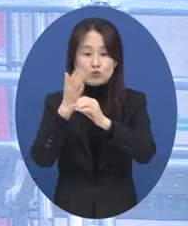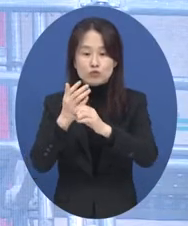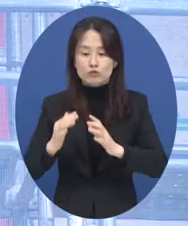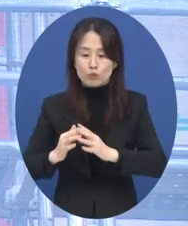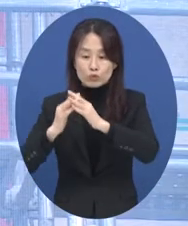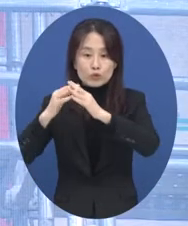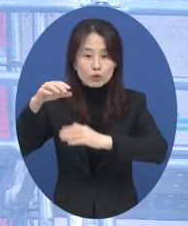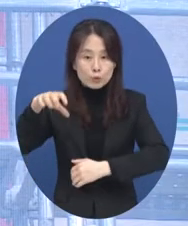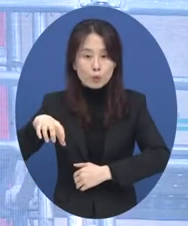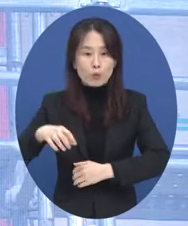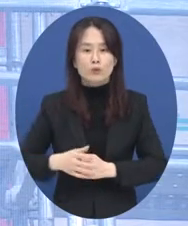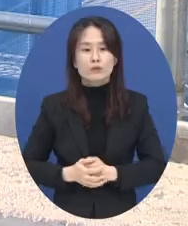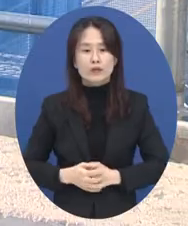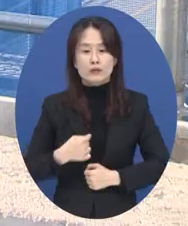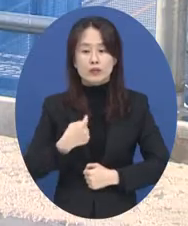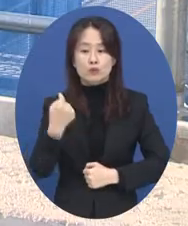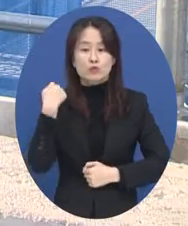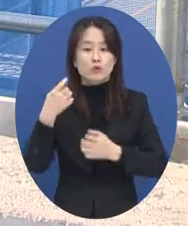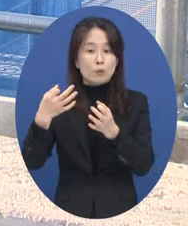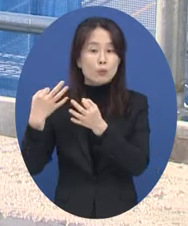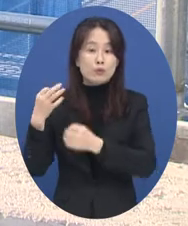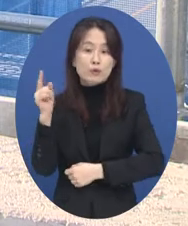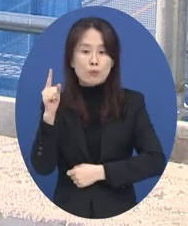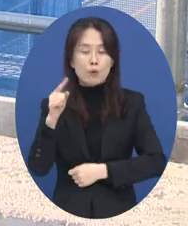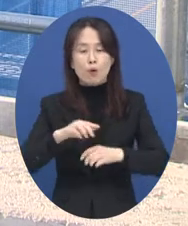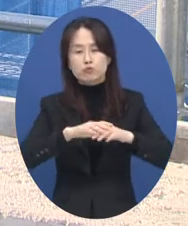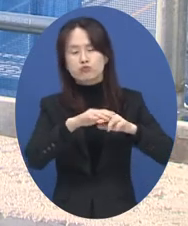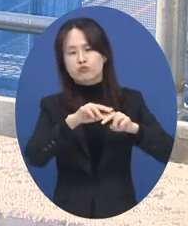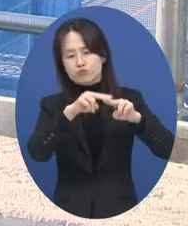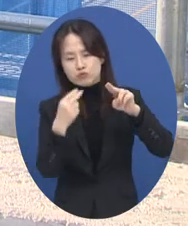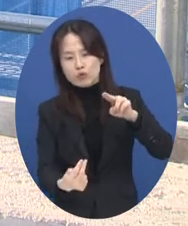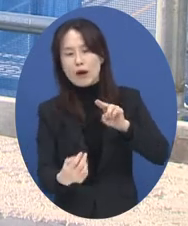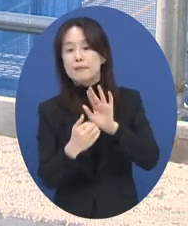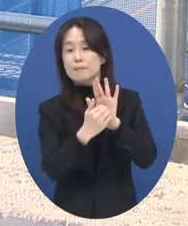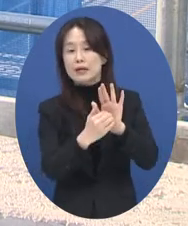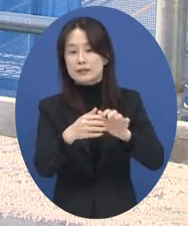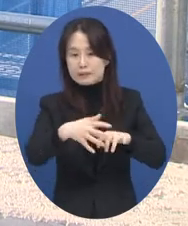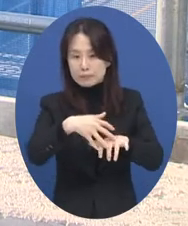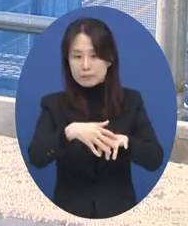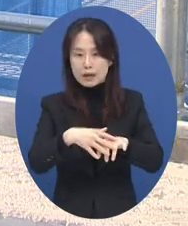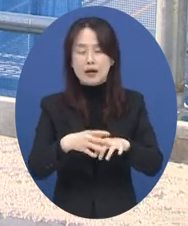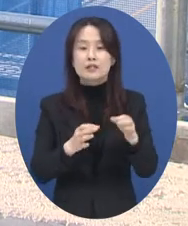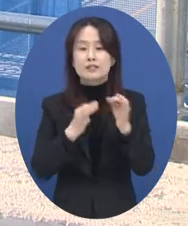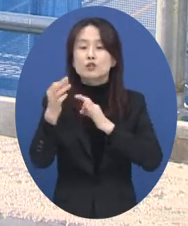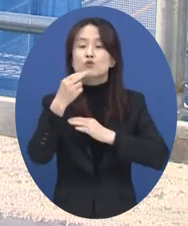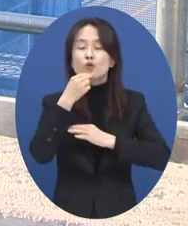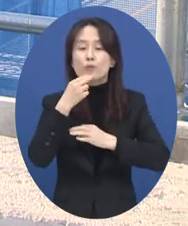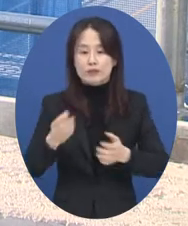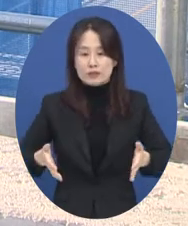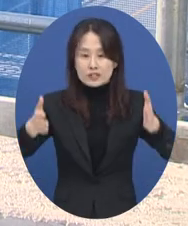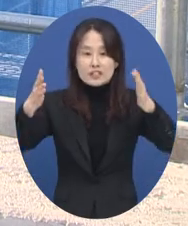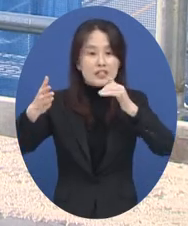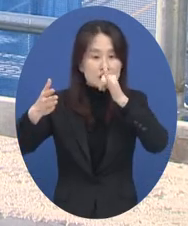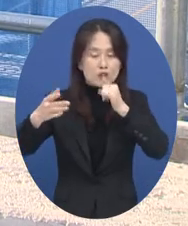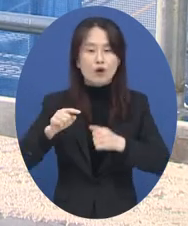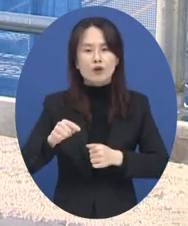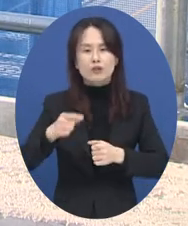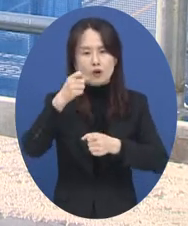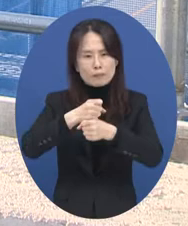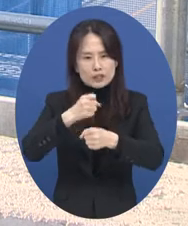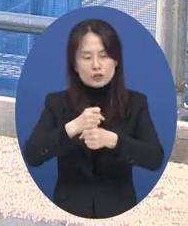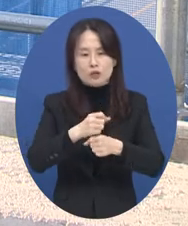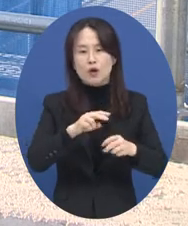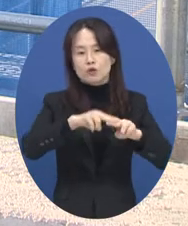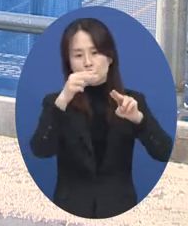한창인 건설 현장 입니다 지금 대해 뒤로 보이는 게 추락 방호 망과 안전난간 입니다 이런 작은 장치들이